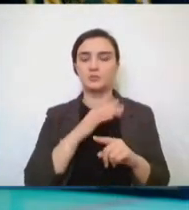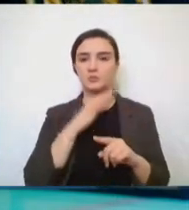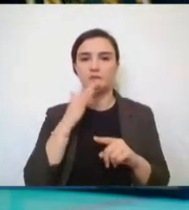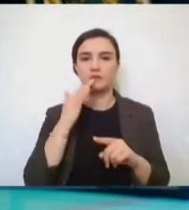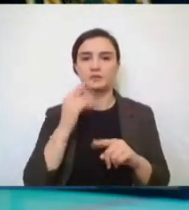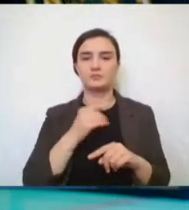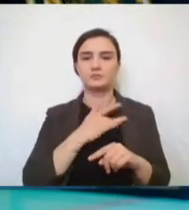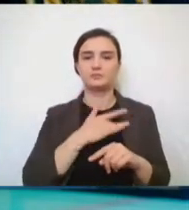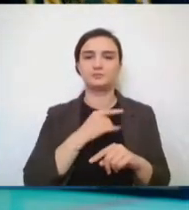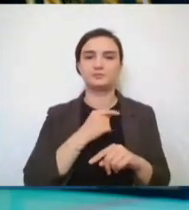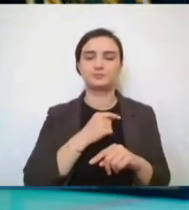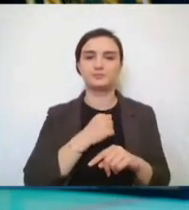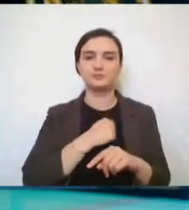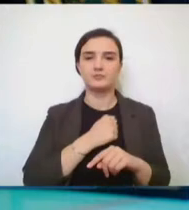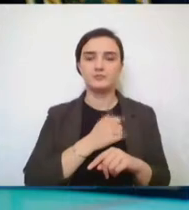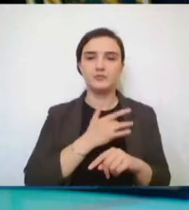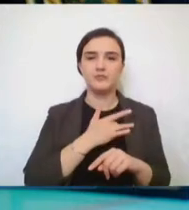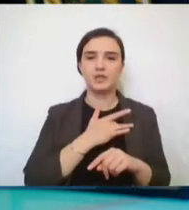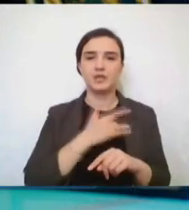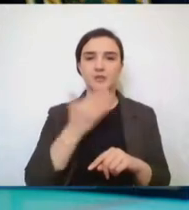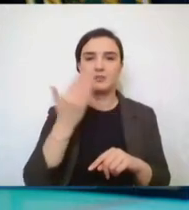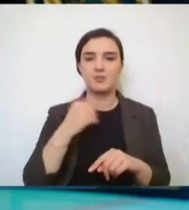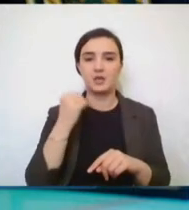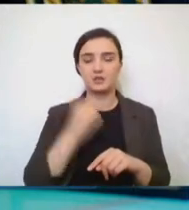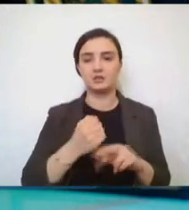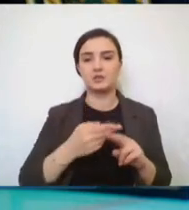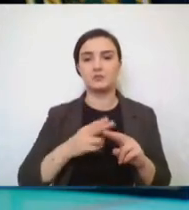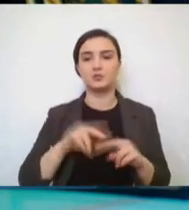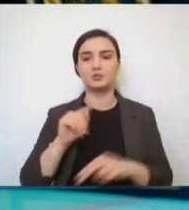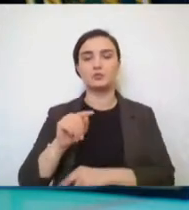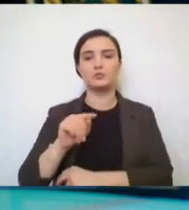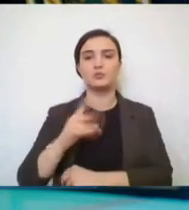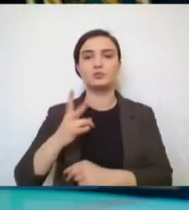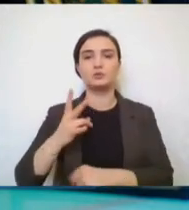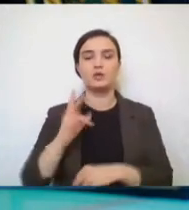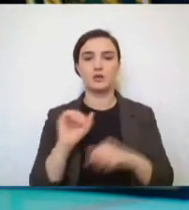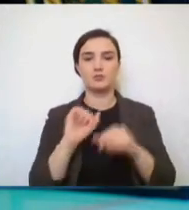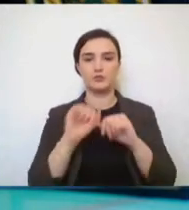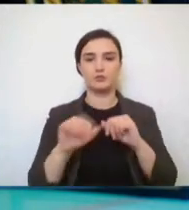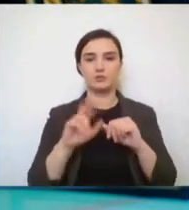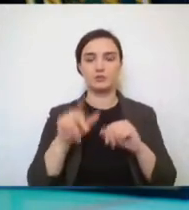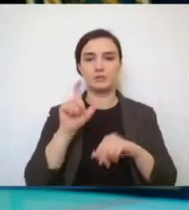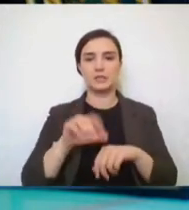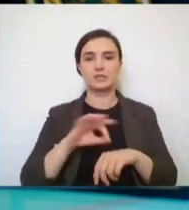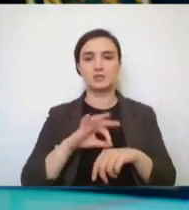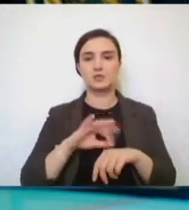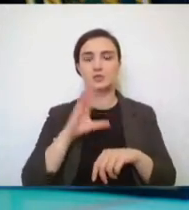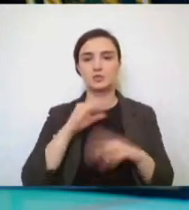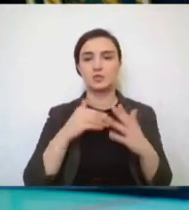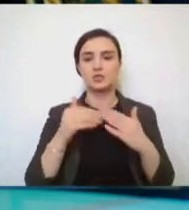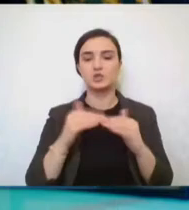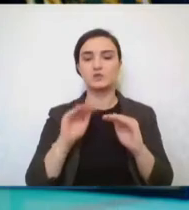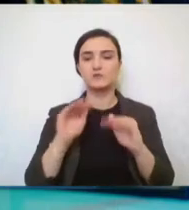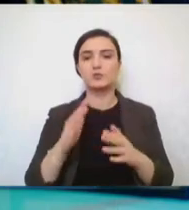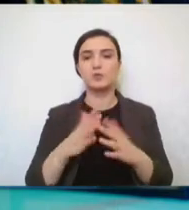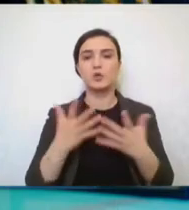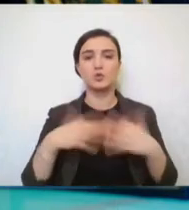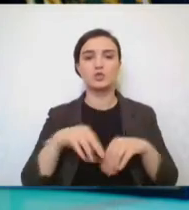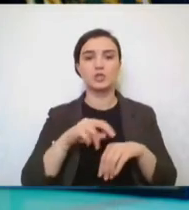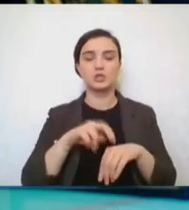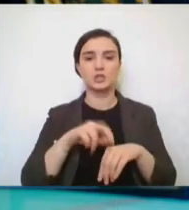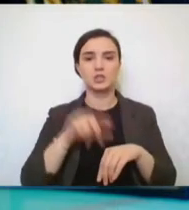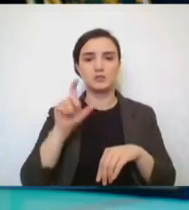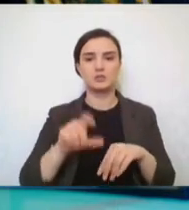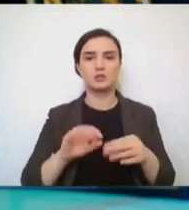და ასე შემდეგ. სწორედ ესა უნდა აღმოფხრათ ჩვენ და პაციენტებს, როდესაც წვდომა აქვთ ოჯახის ექიმთან, დეტალურად უნდა განიხილონ